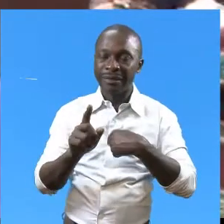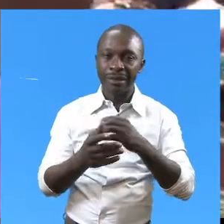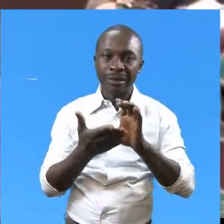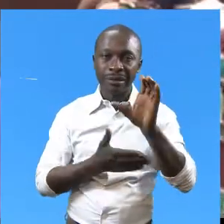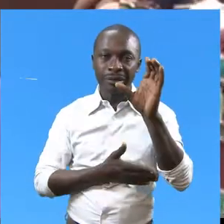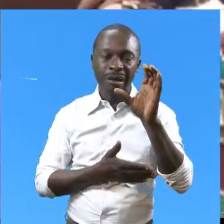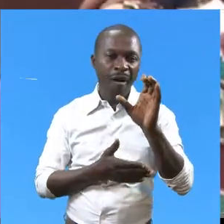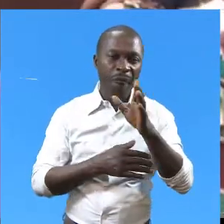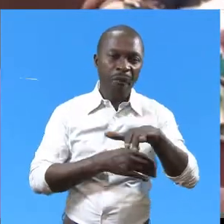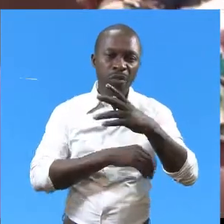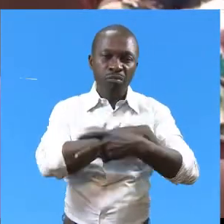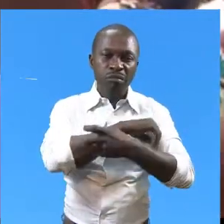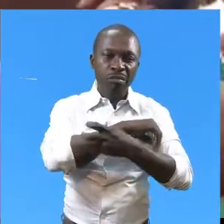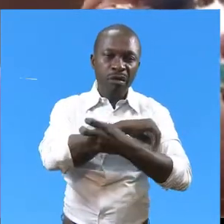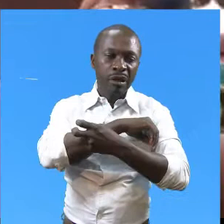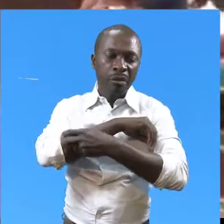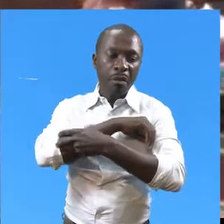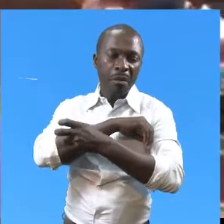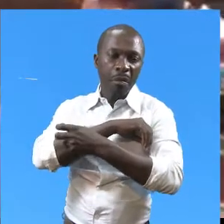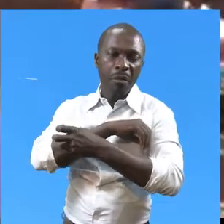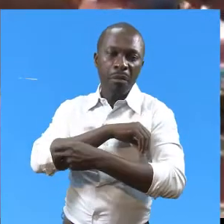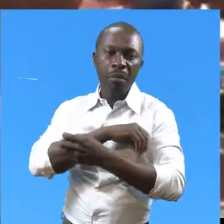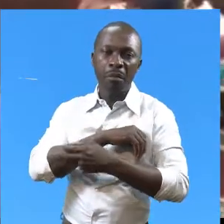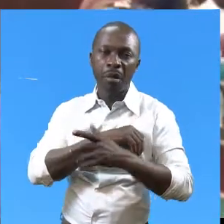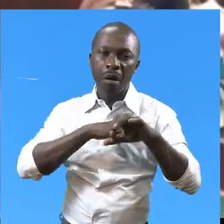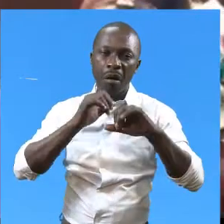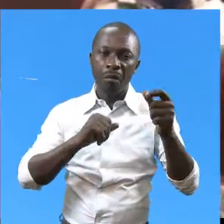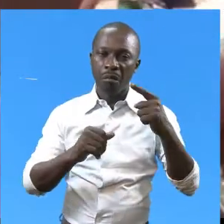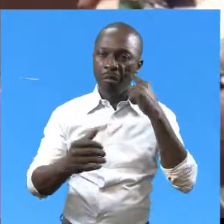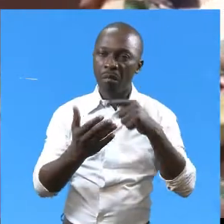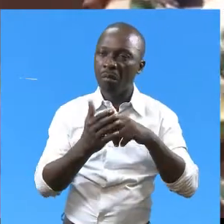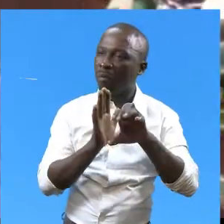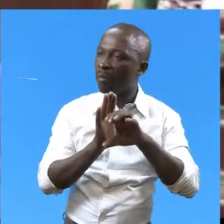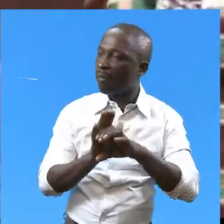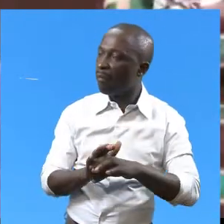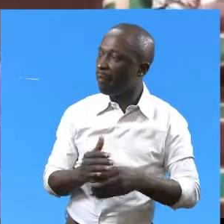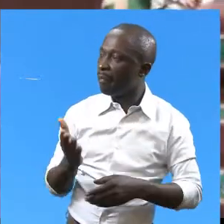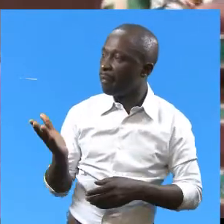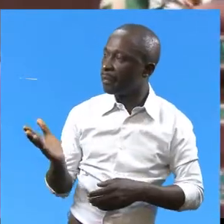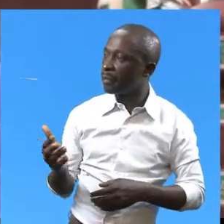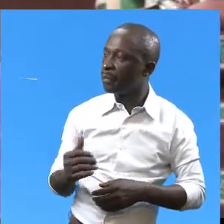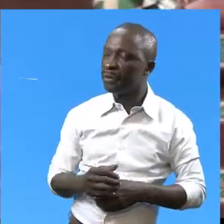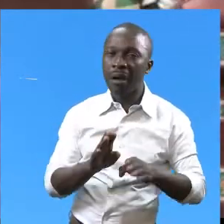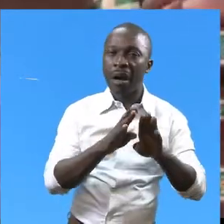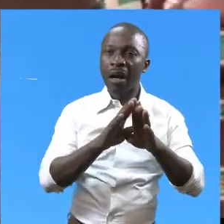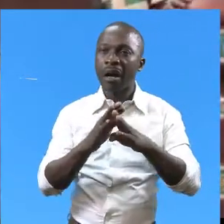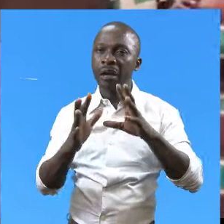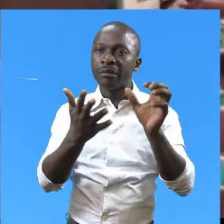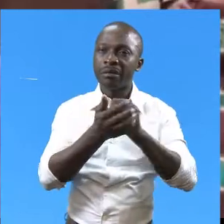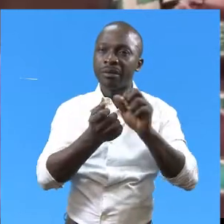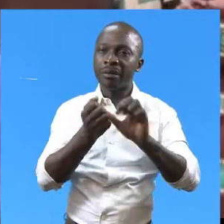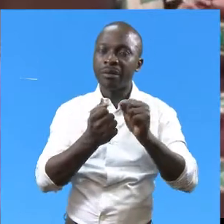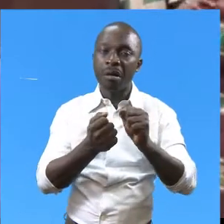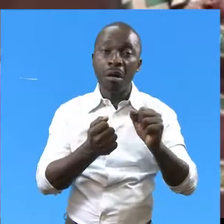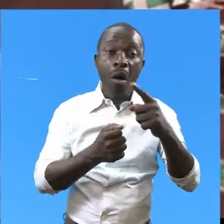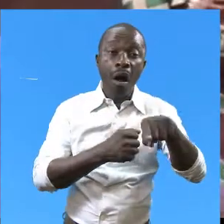lycée. Ils ont braqué, ils ont arrêté le gardien, ils ont attaché le gardien. Ils ont cassé la poche à l'intérieur. On ne sait pas ce qu'ils ont